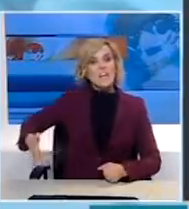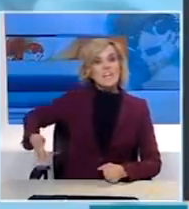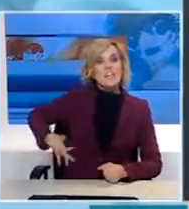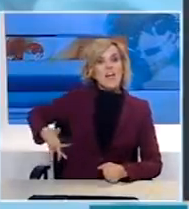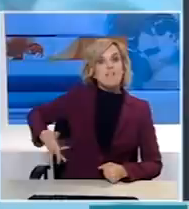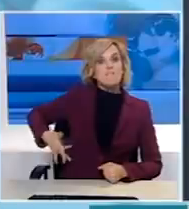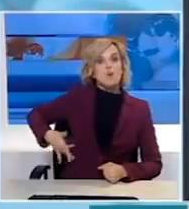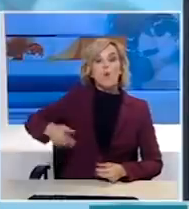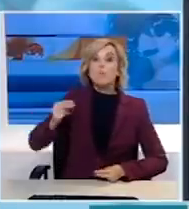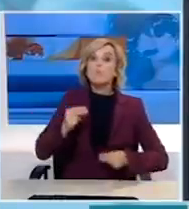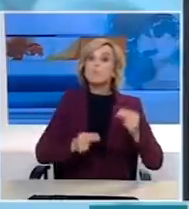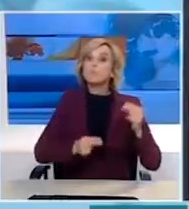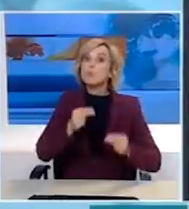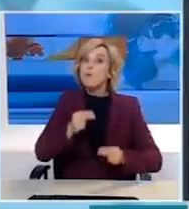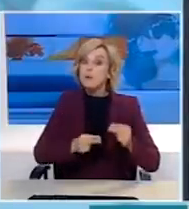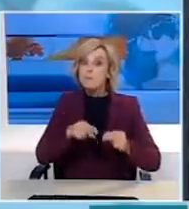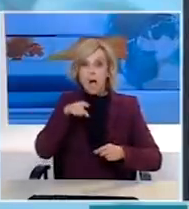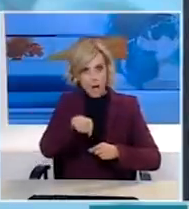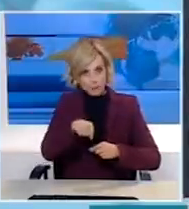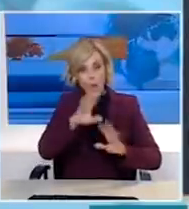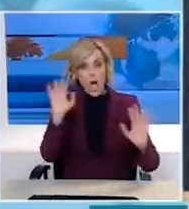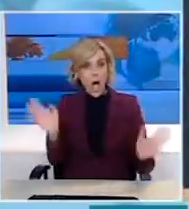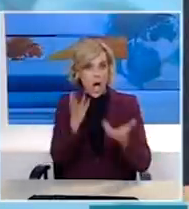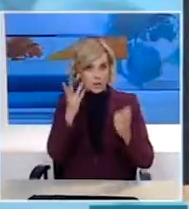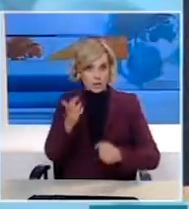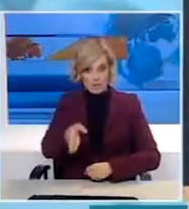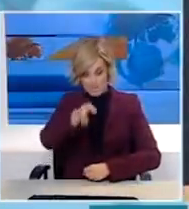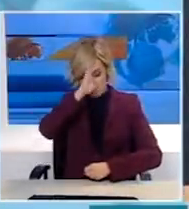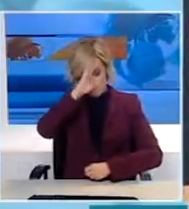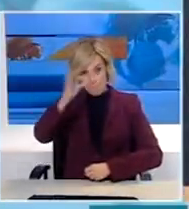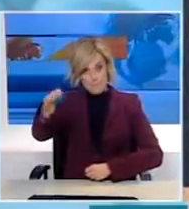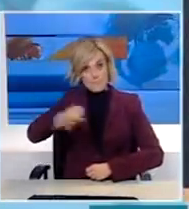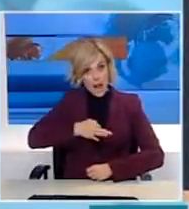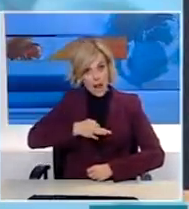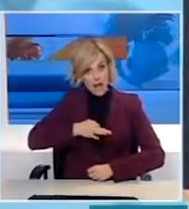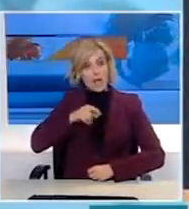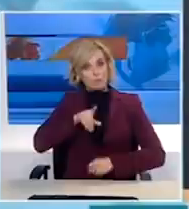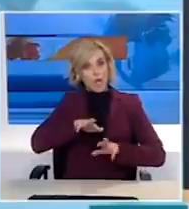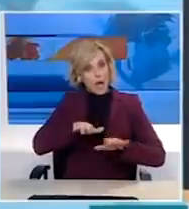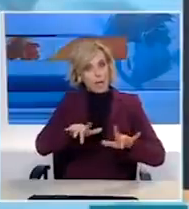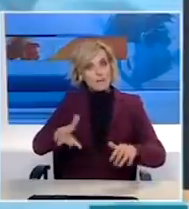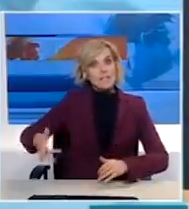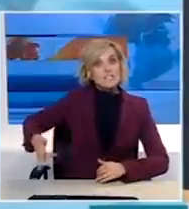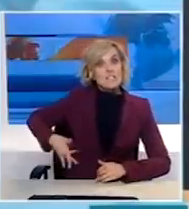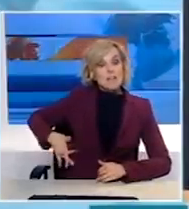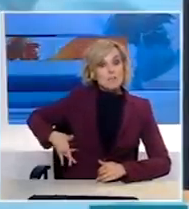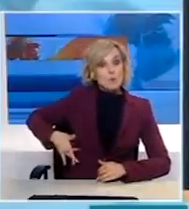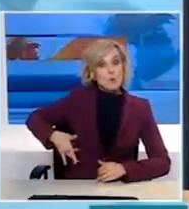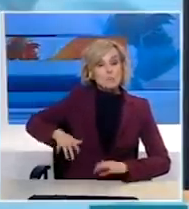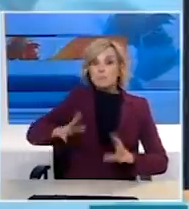νηφρική ανεπάρκεια? Η νόσος προσβάλλει άμεσα τα νεφρά? Υπάρχει συσχέτιση μεταξύ ακτινολογικής εικόνας και